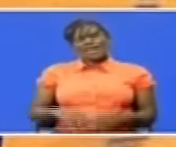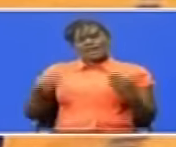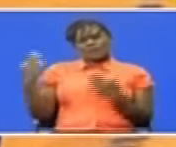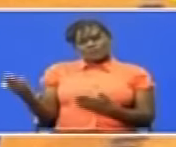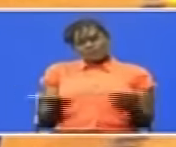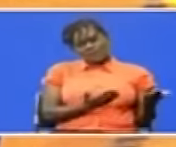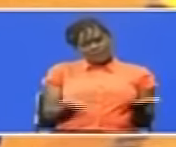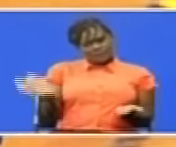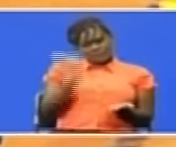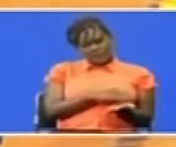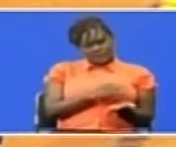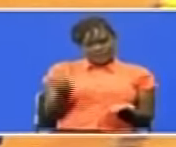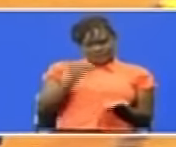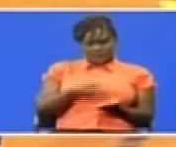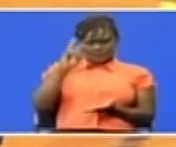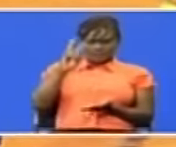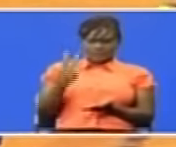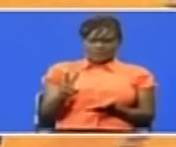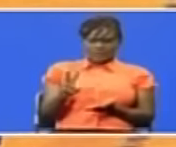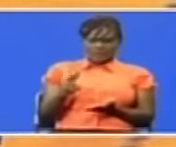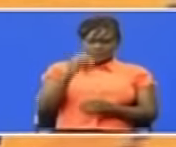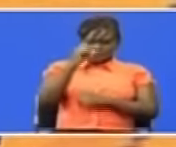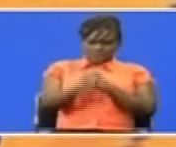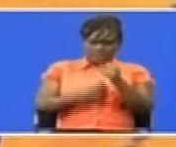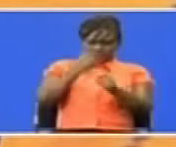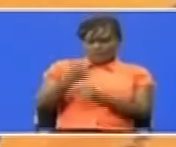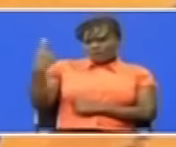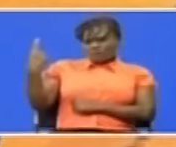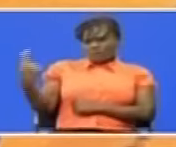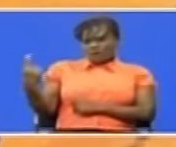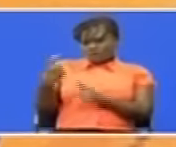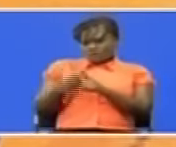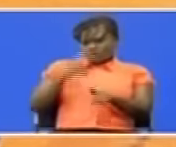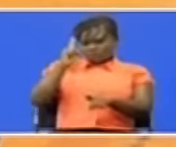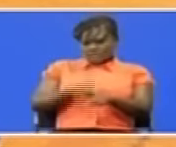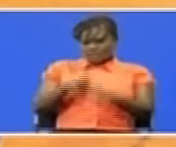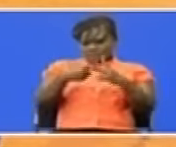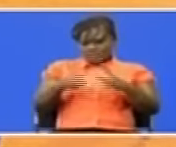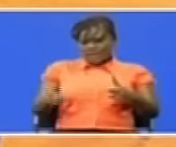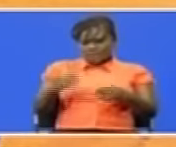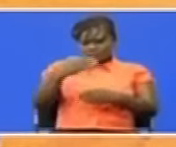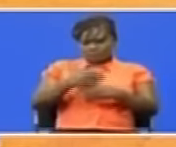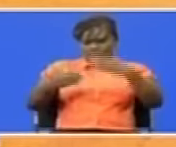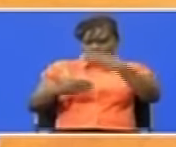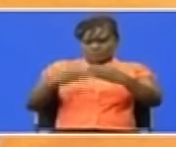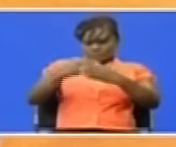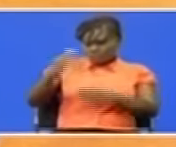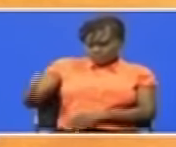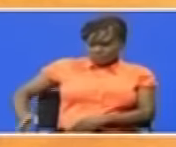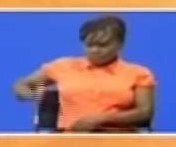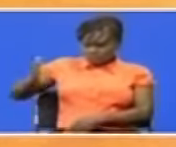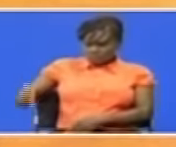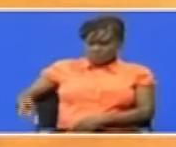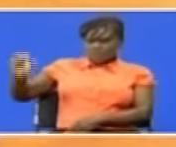Naam, karibu tena mtazamaji. Ni kipindi cha mwaka mmoja sasa tangu ule ujenzi wa mfumo wa reli ya kisasa almaarufu kwa